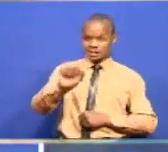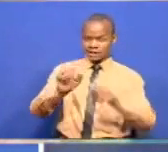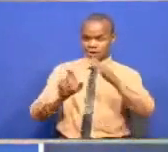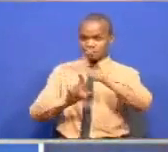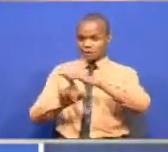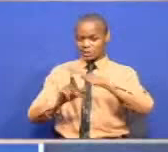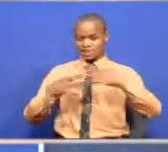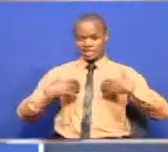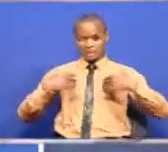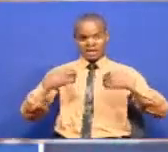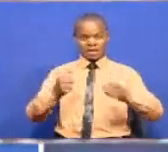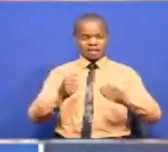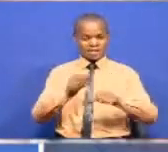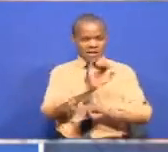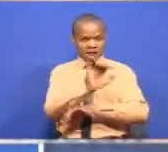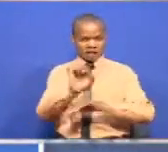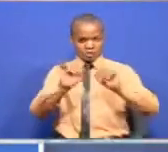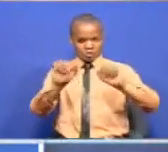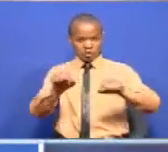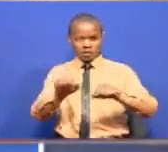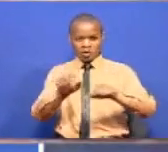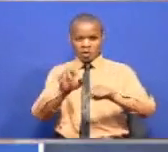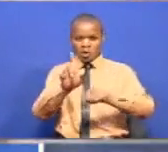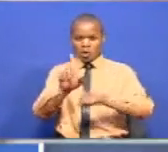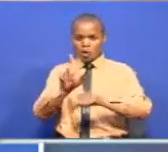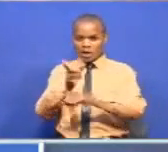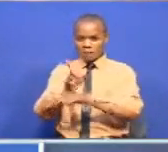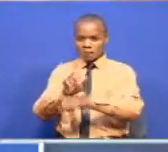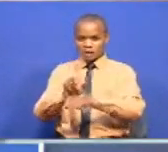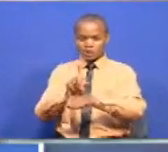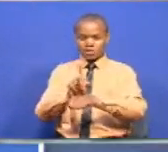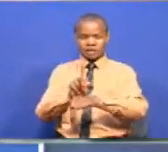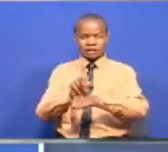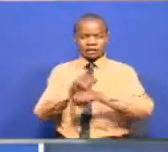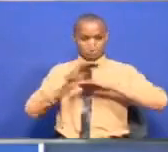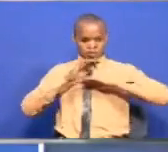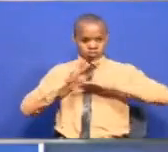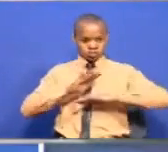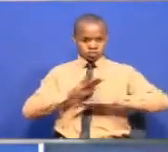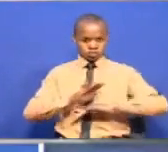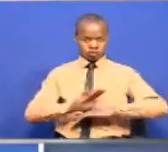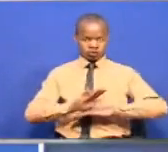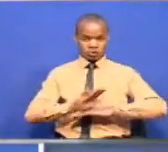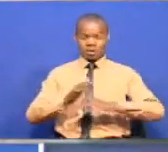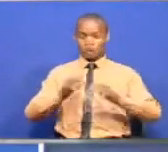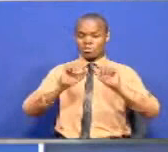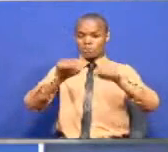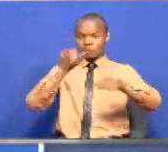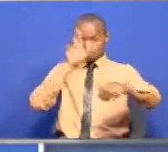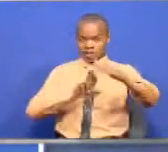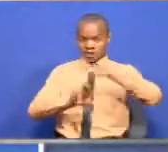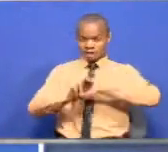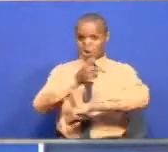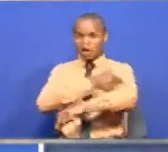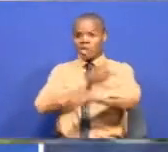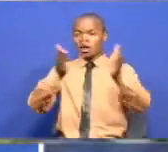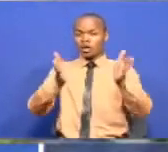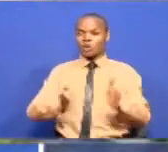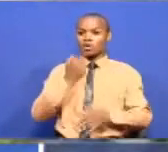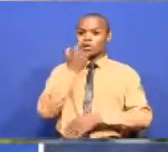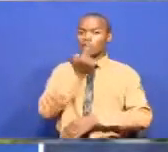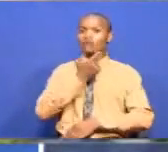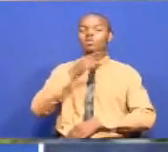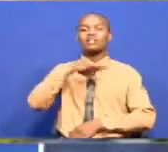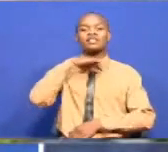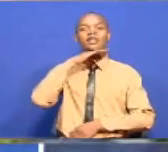aliomba kimya cha dakika moja kwa heshima ya shujaa aliyefariki kwenye vita dhidi ya janga la virusi vya corona.